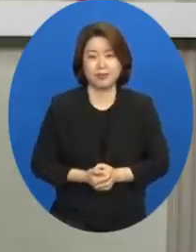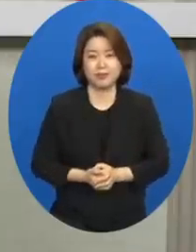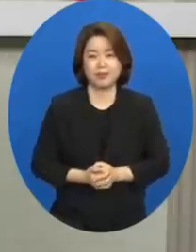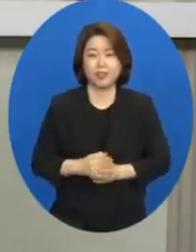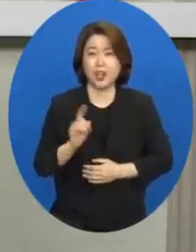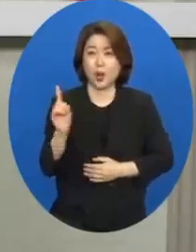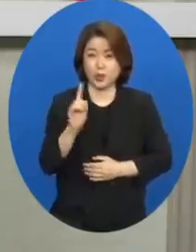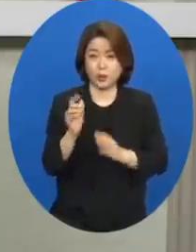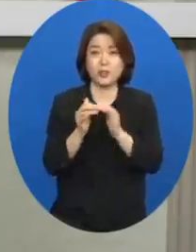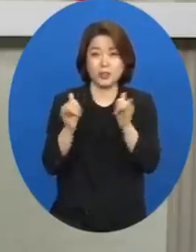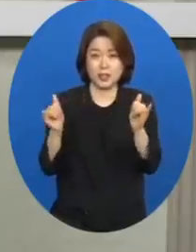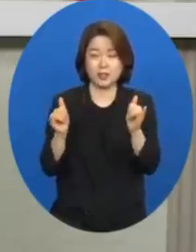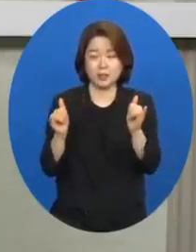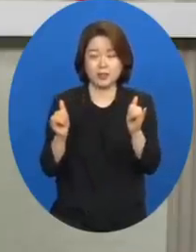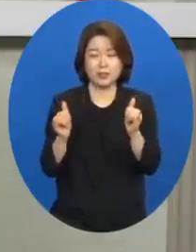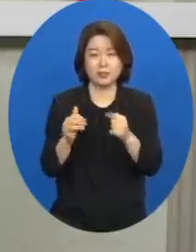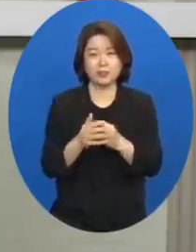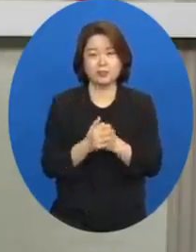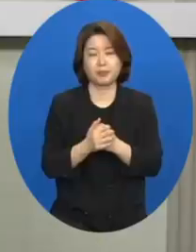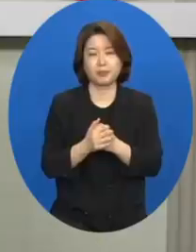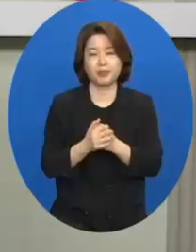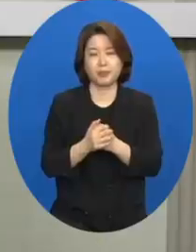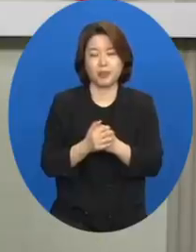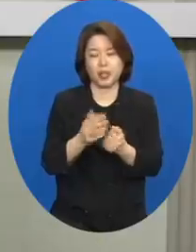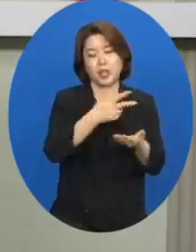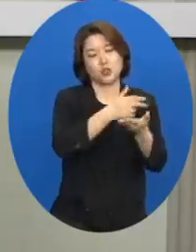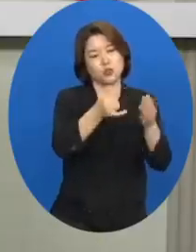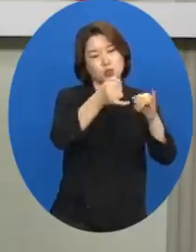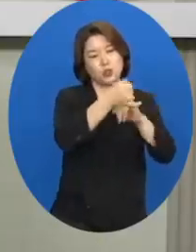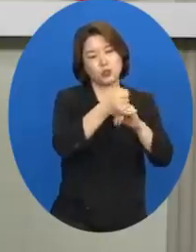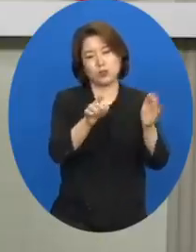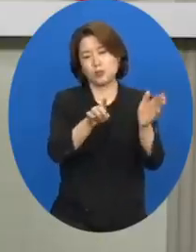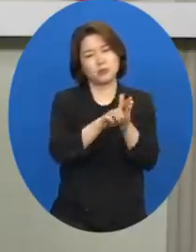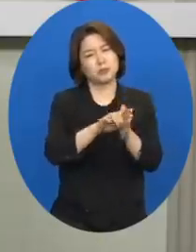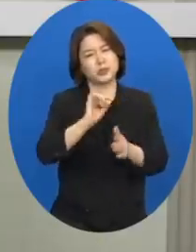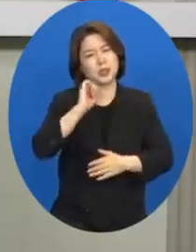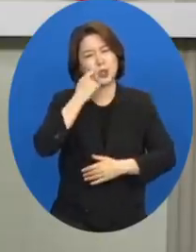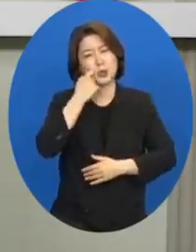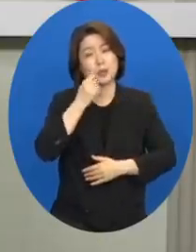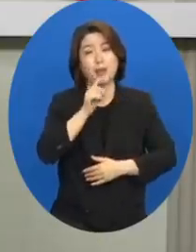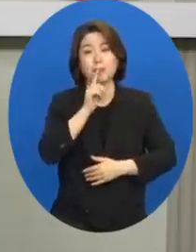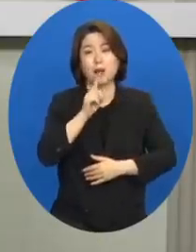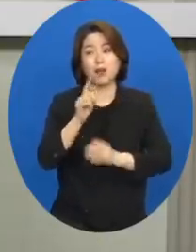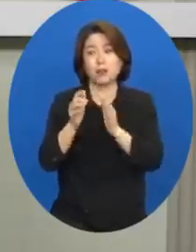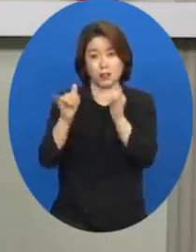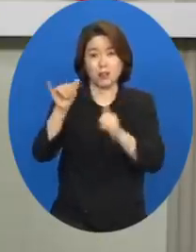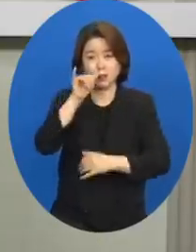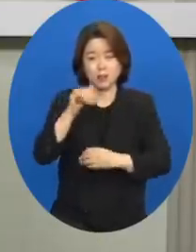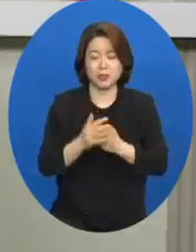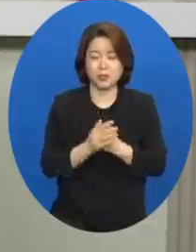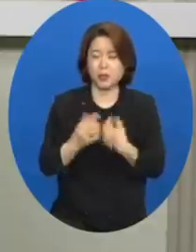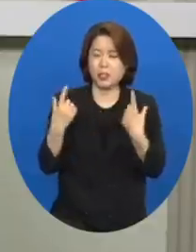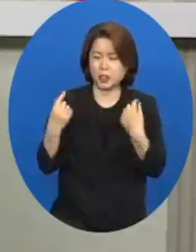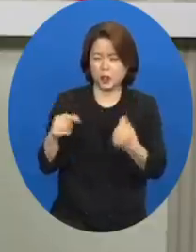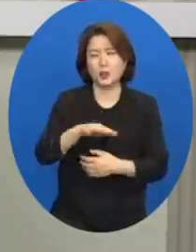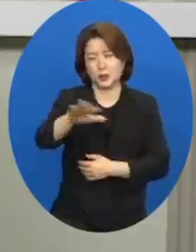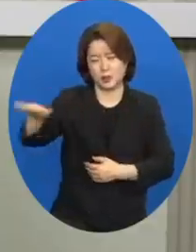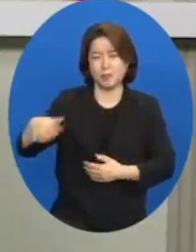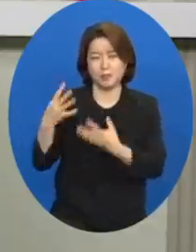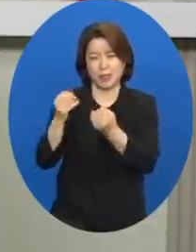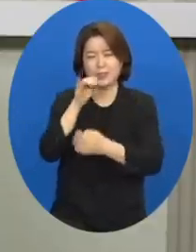어떤 분들은 주님의 약속이 믿어지지 않는 다는 분들이 있습니다 여전히 그런 분들이